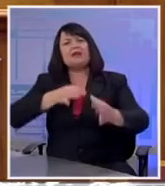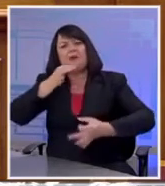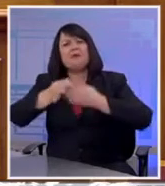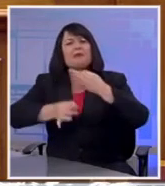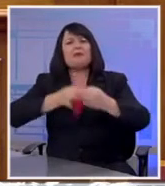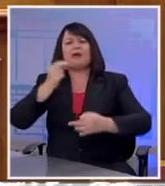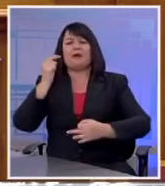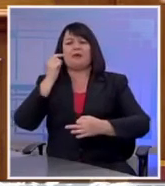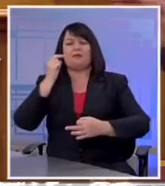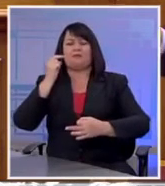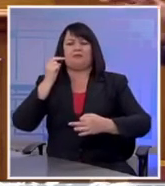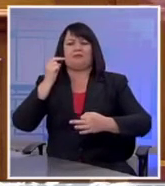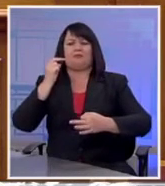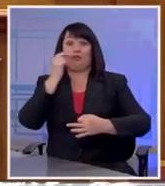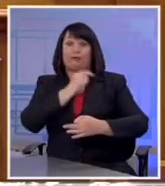κύριος Πρωθυπουργός,